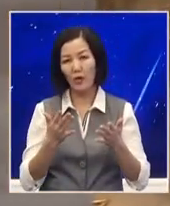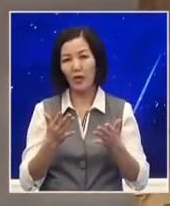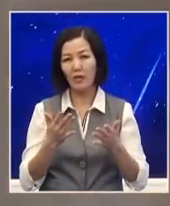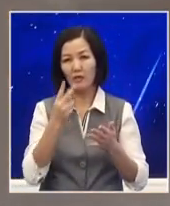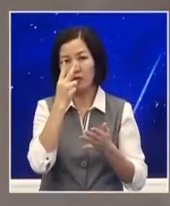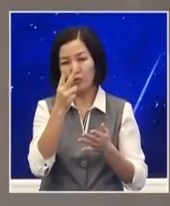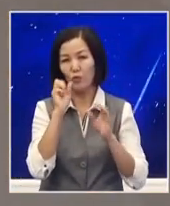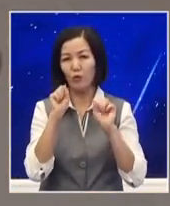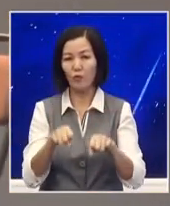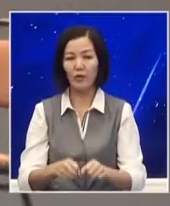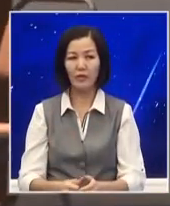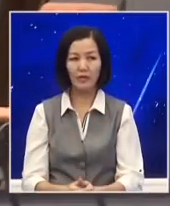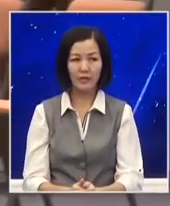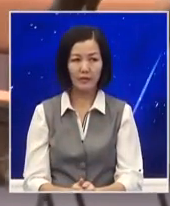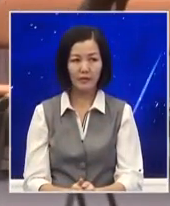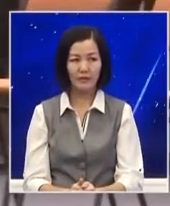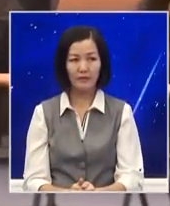Ана!